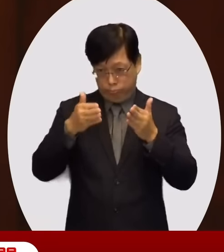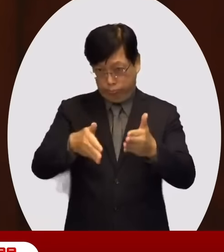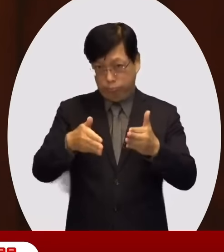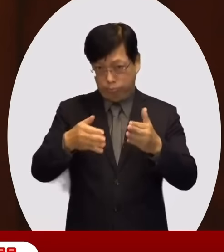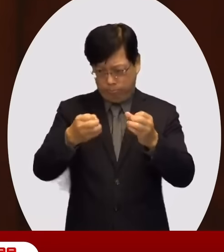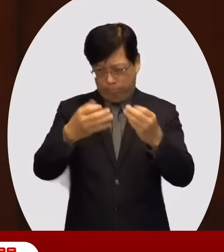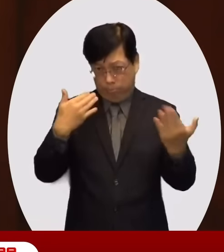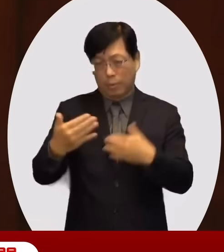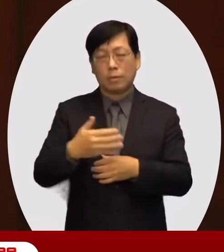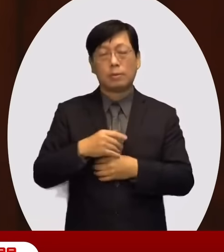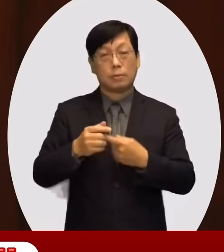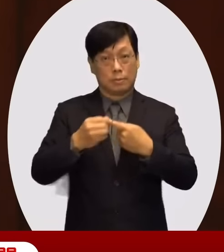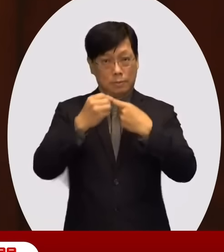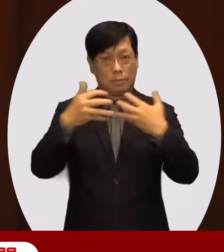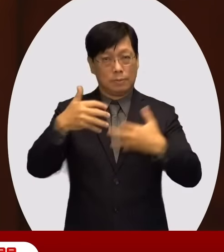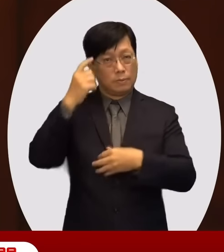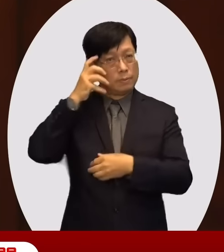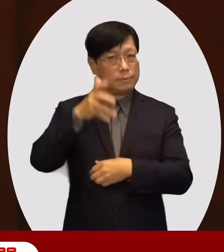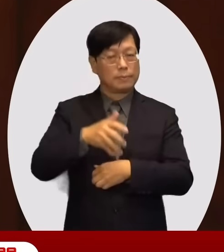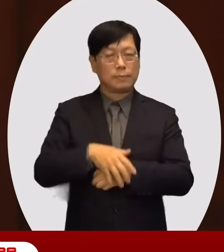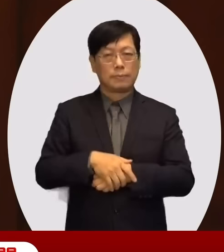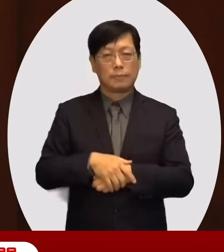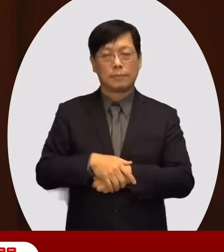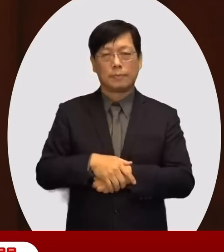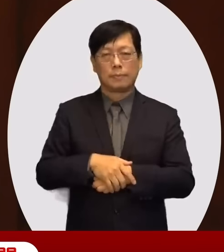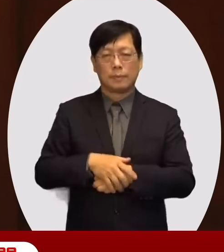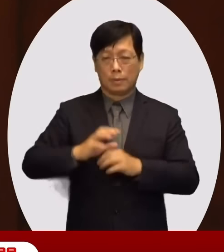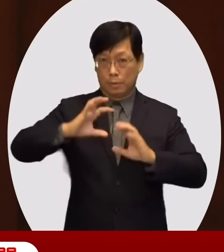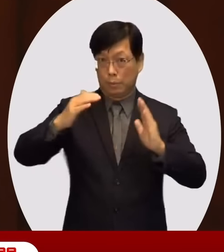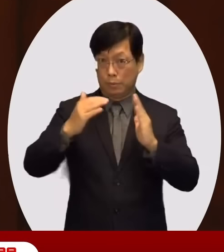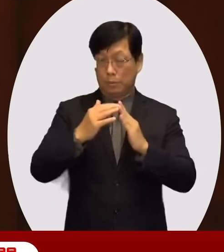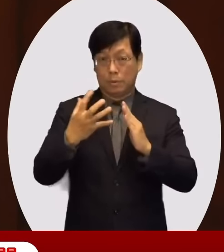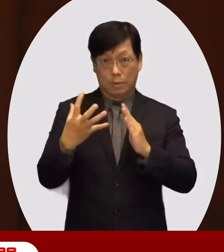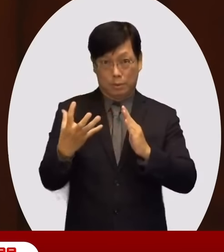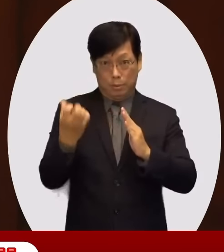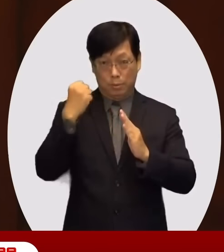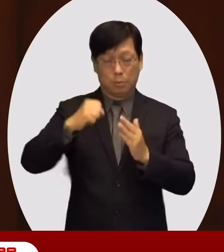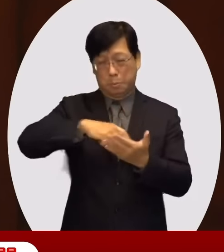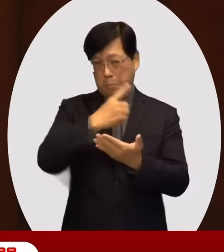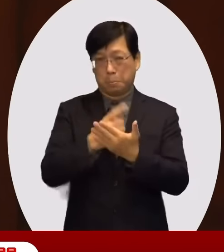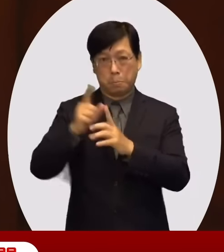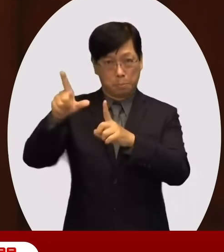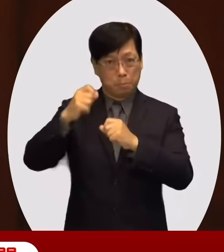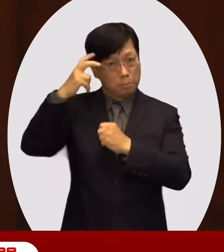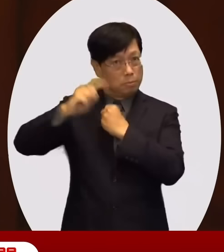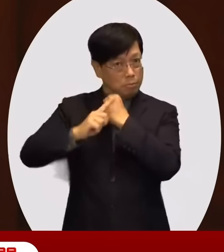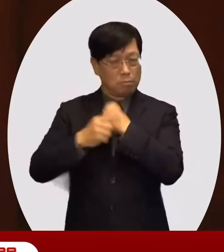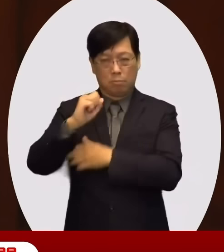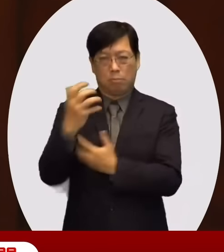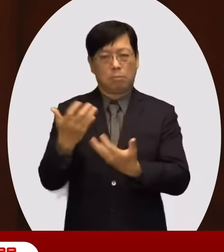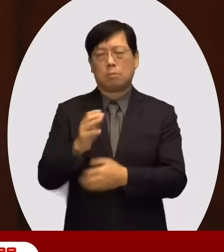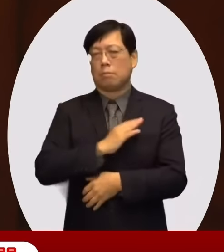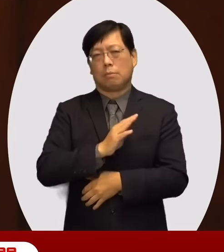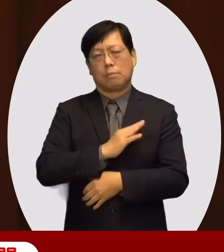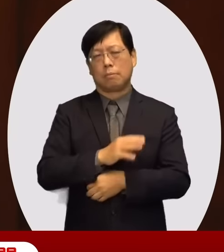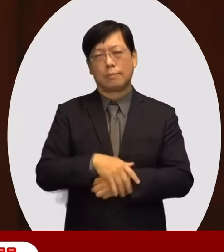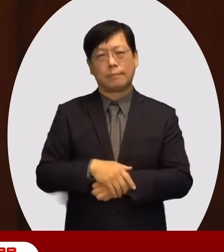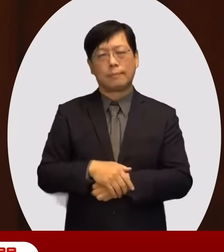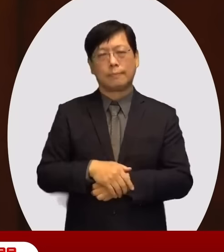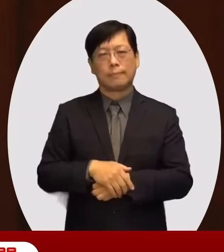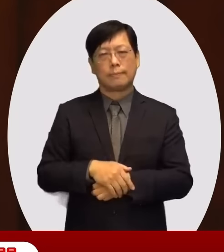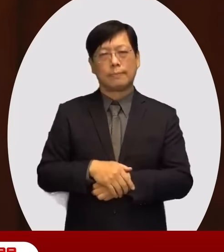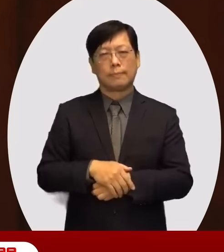想请教第一个问题是说，所有的国家权力啊都有遵守宪法的义务，我想这点是没有问题